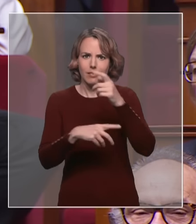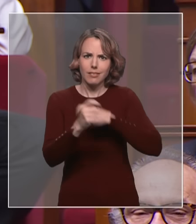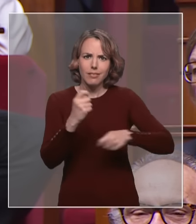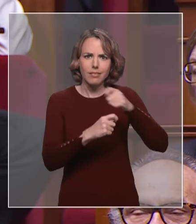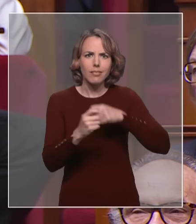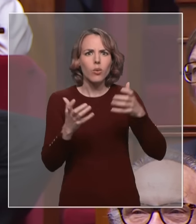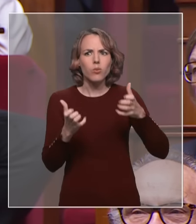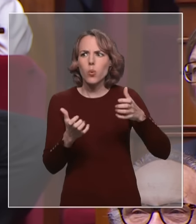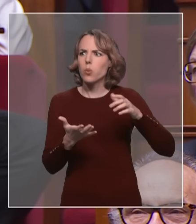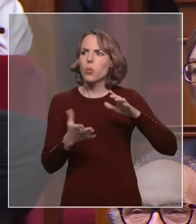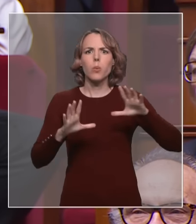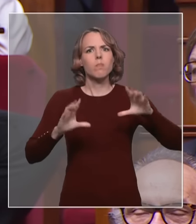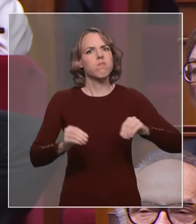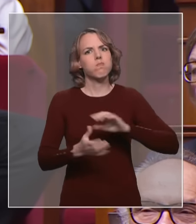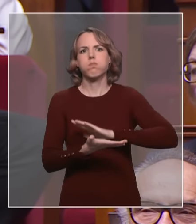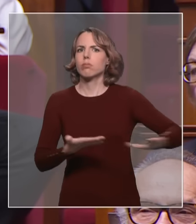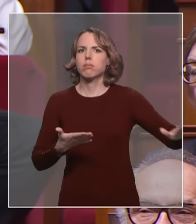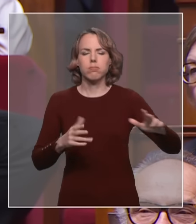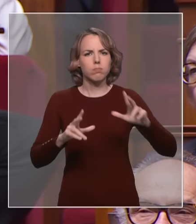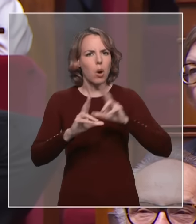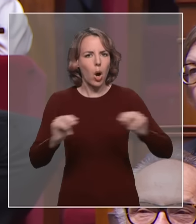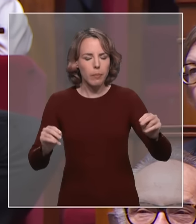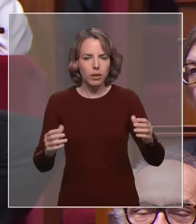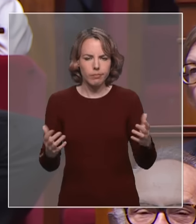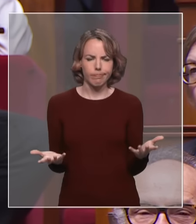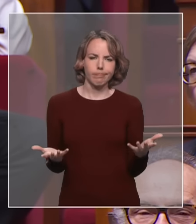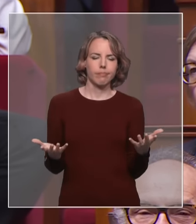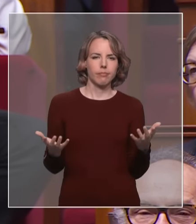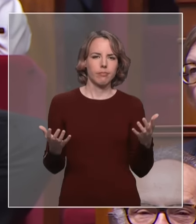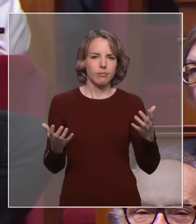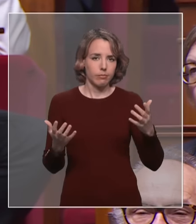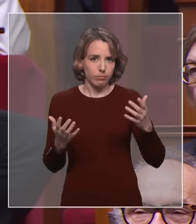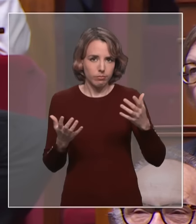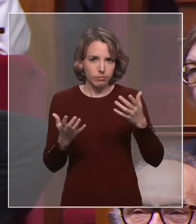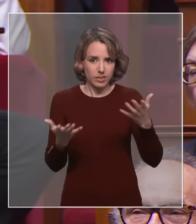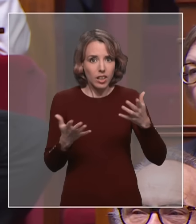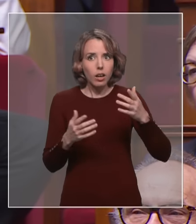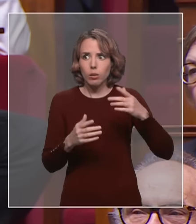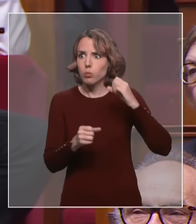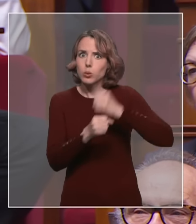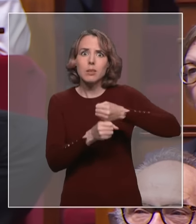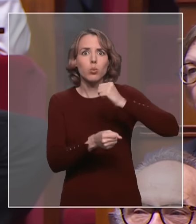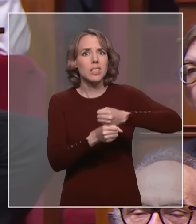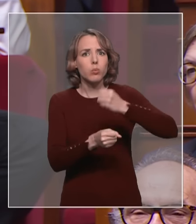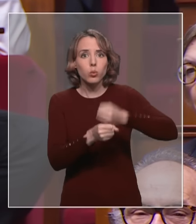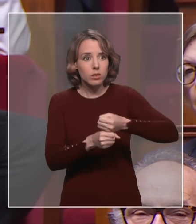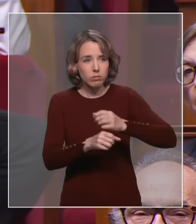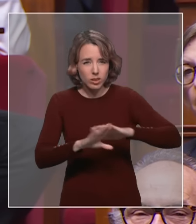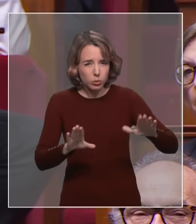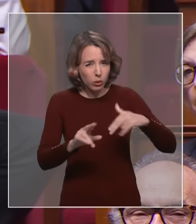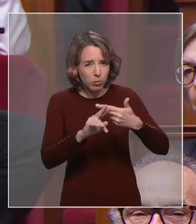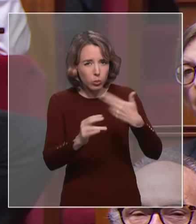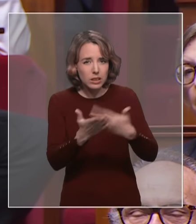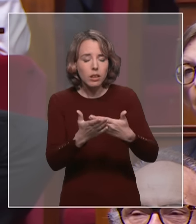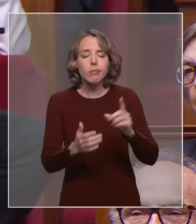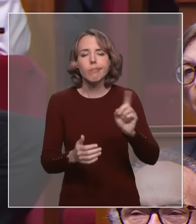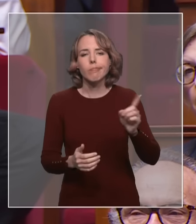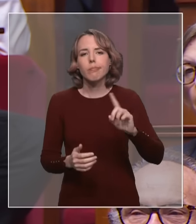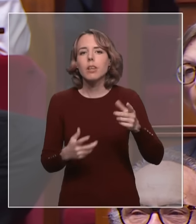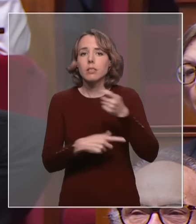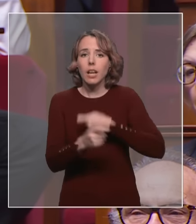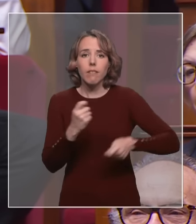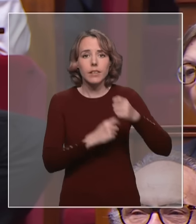le verbe se veut haut. Pourtant, le répressif nécessaire ne peut être la seule réponse. Le narcotrafic s'étend désormais dans le